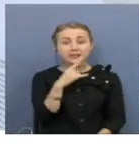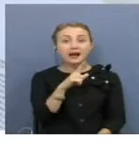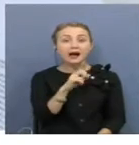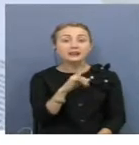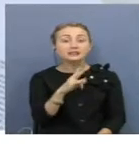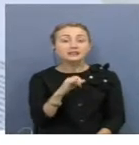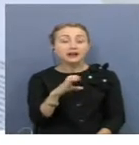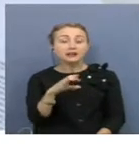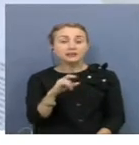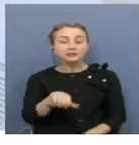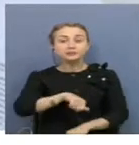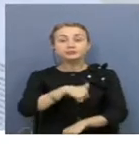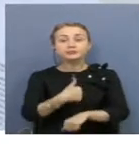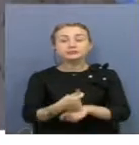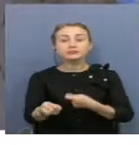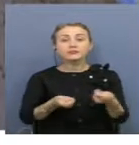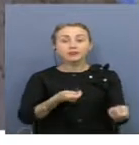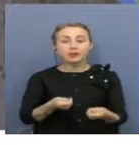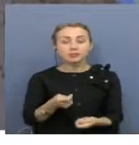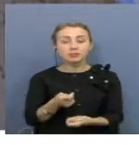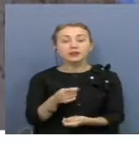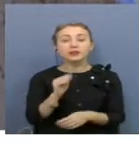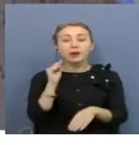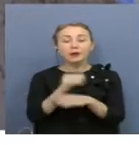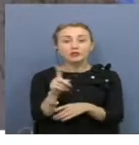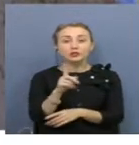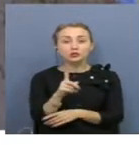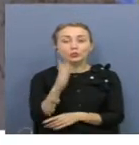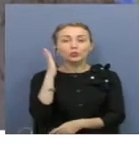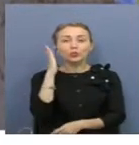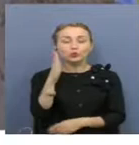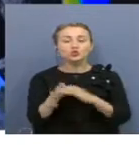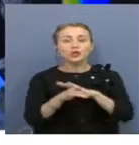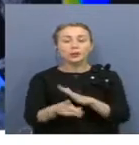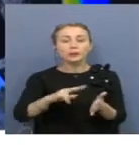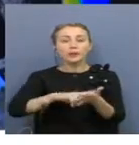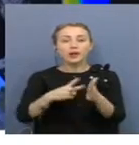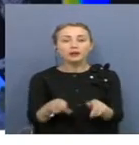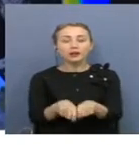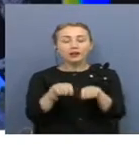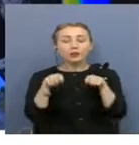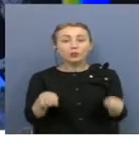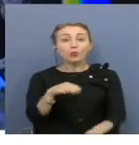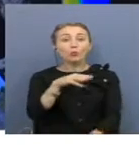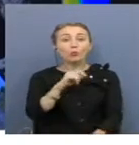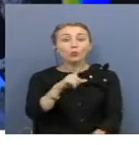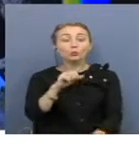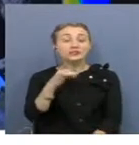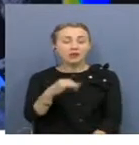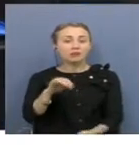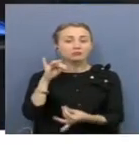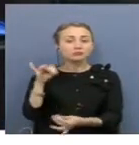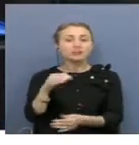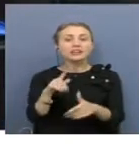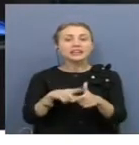тоғыз құмалақ, алтын сақа, қасиетті домбыра, халық мұрасы, халық қазынасы атты шығармашылық және тағы да басқа көптеген байқаулар